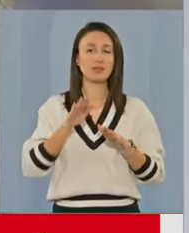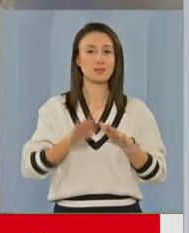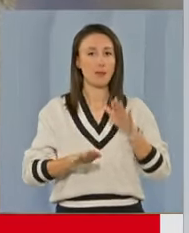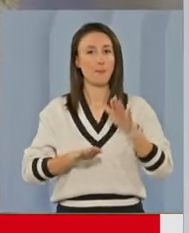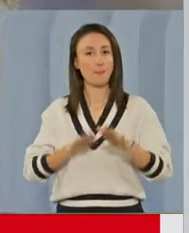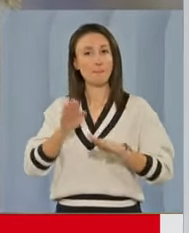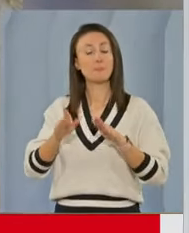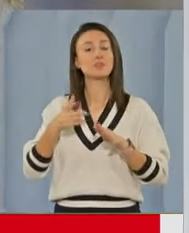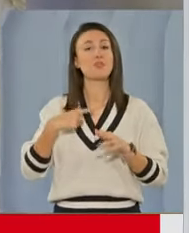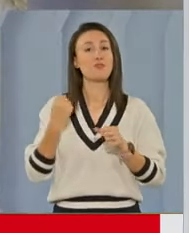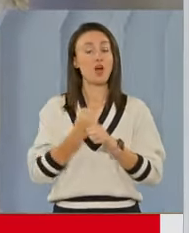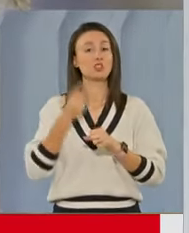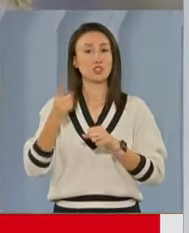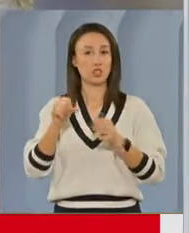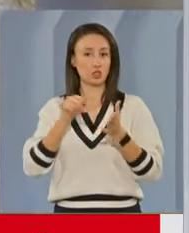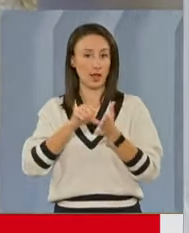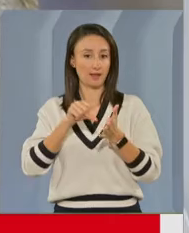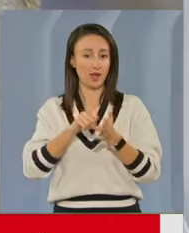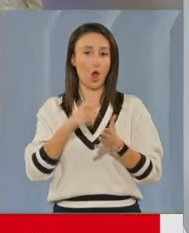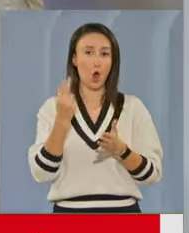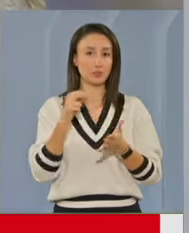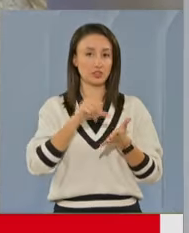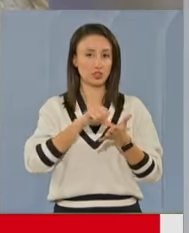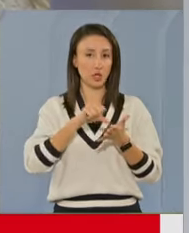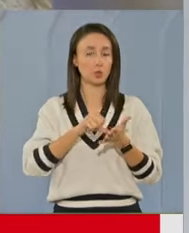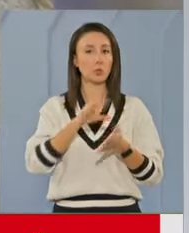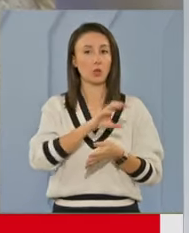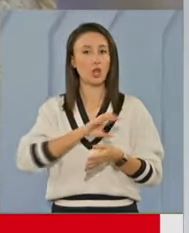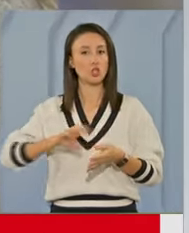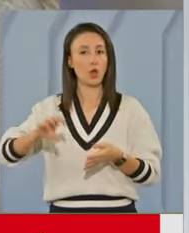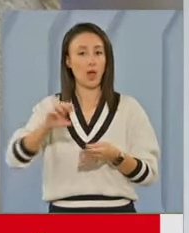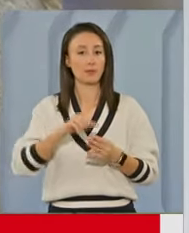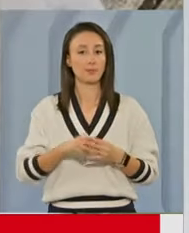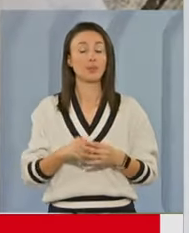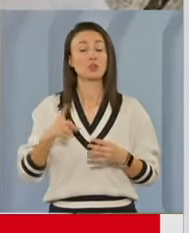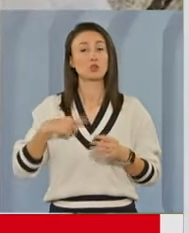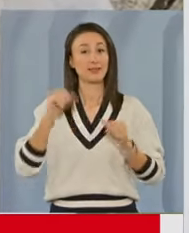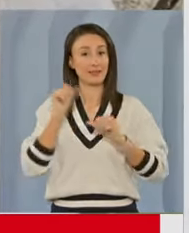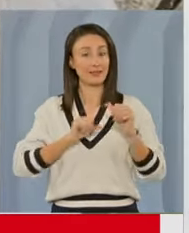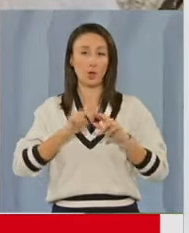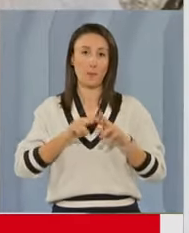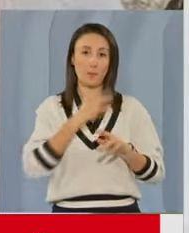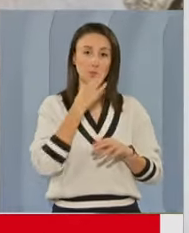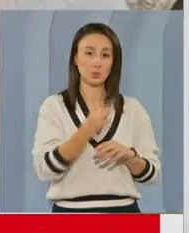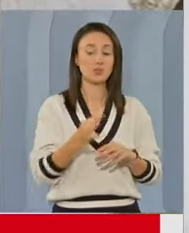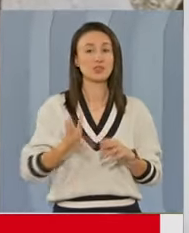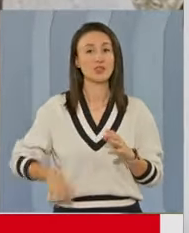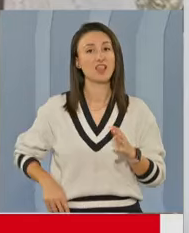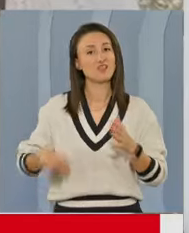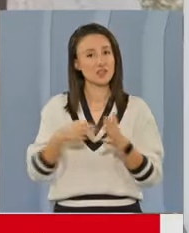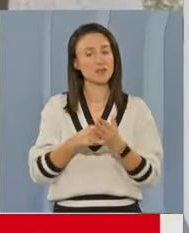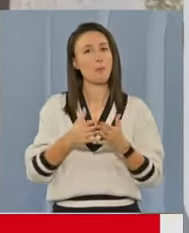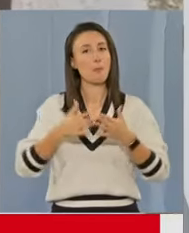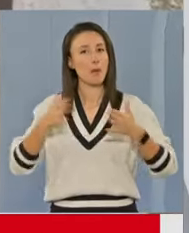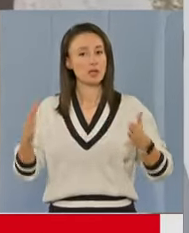Step să se facă aceste centre aceste opt centre regionale de dependenței de droguri care sunt decât pe hârtie exact cum spuneați și să se investească masiv